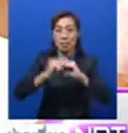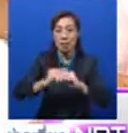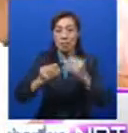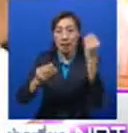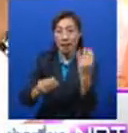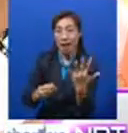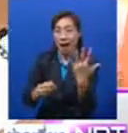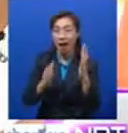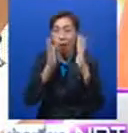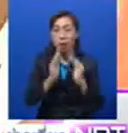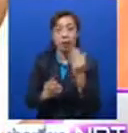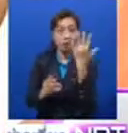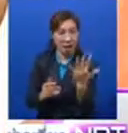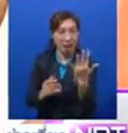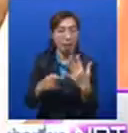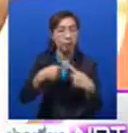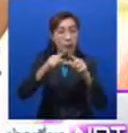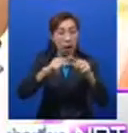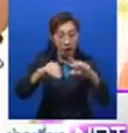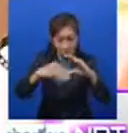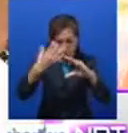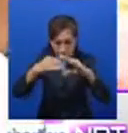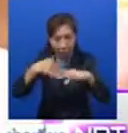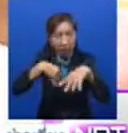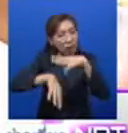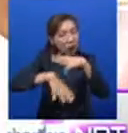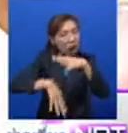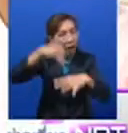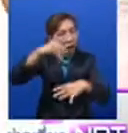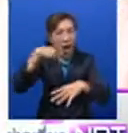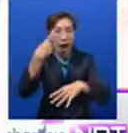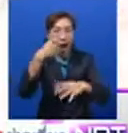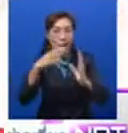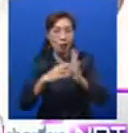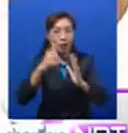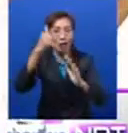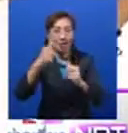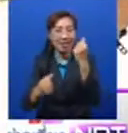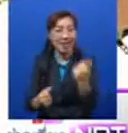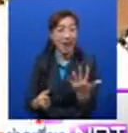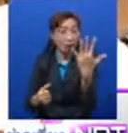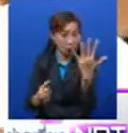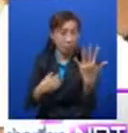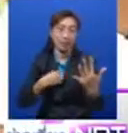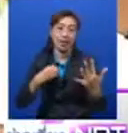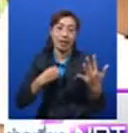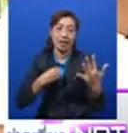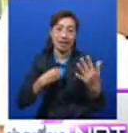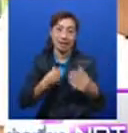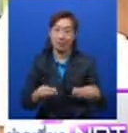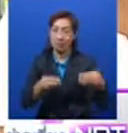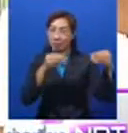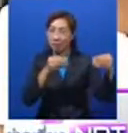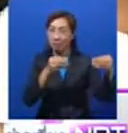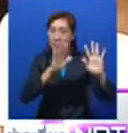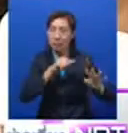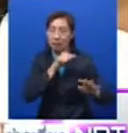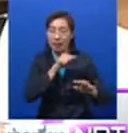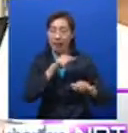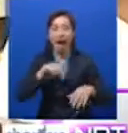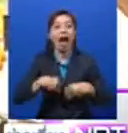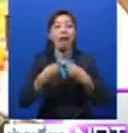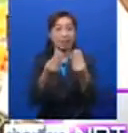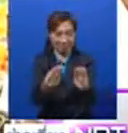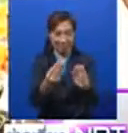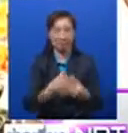จะขออนุญาตสุ่มนิดนึงนะคะว่าใครจะเป็นผู้โชคดี5ท่านก็จะได้รับเสื้อโปโลที่ระลึกจากทางสถานีไป